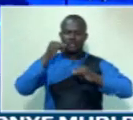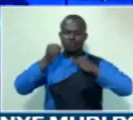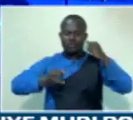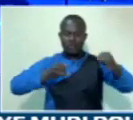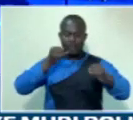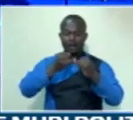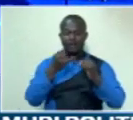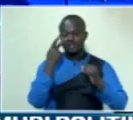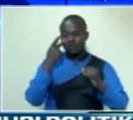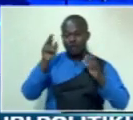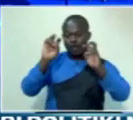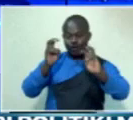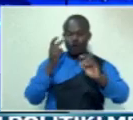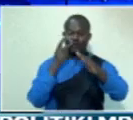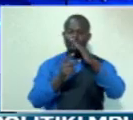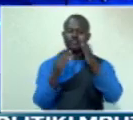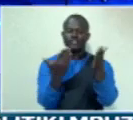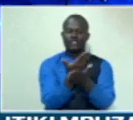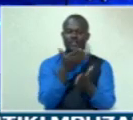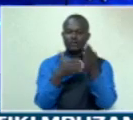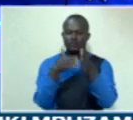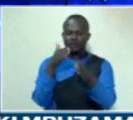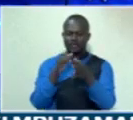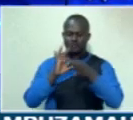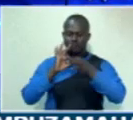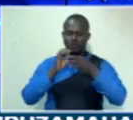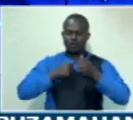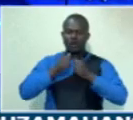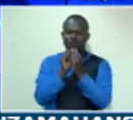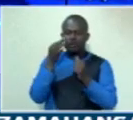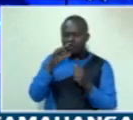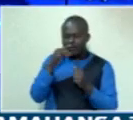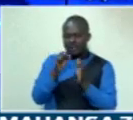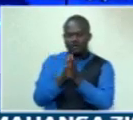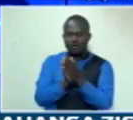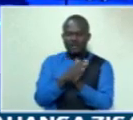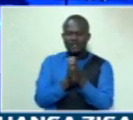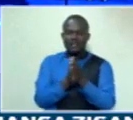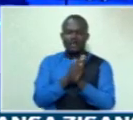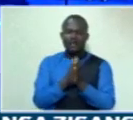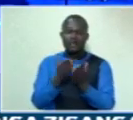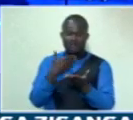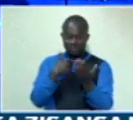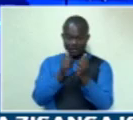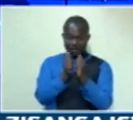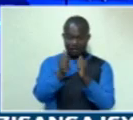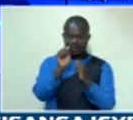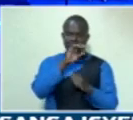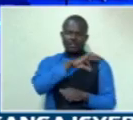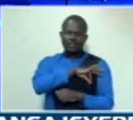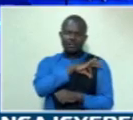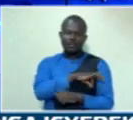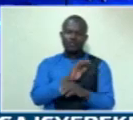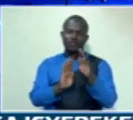mpuzamahanga zisanga icyerekezo gishya cyo kubakira umubano w'u Rwanda n'u Bufaransa ku mateka bifitanye ari inyungu